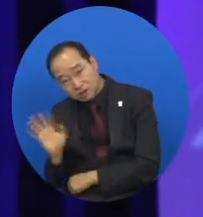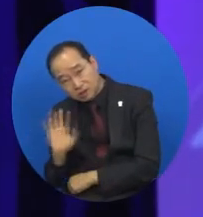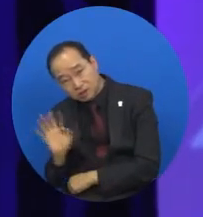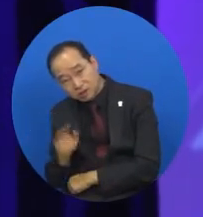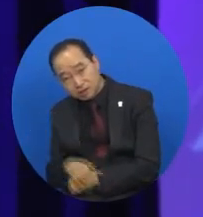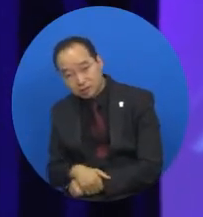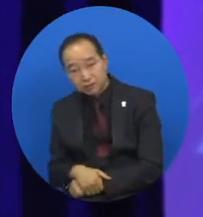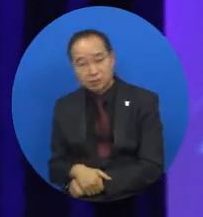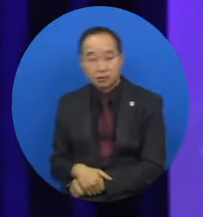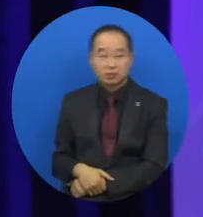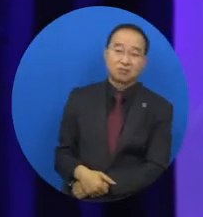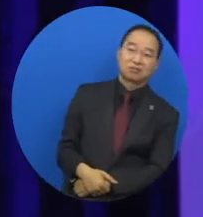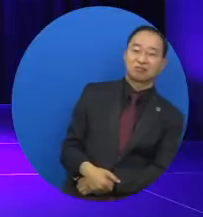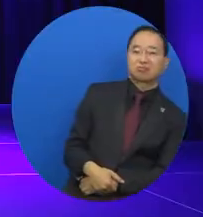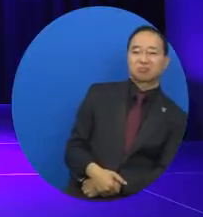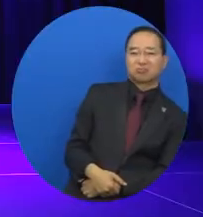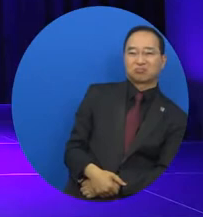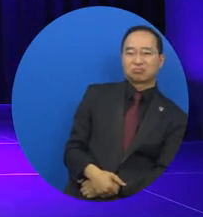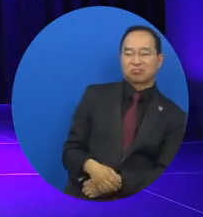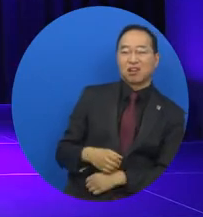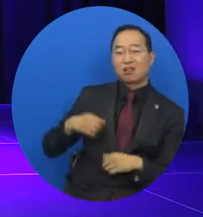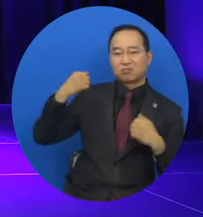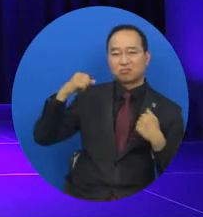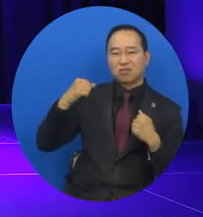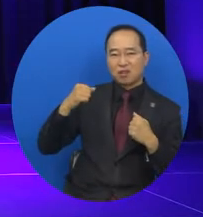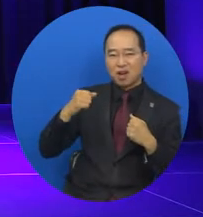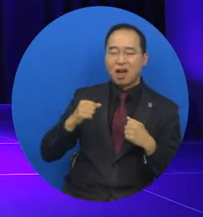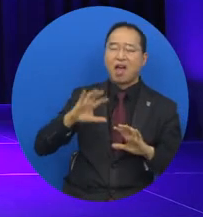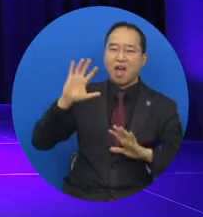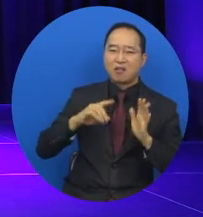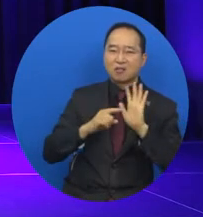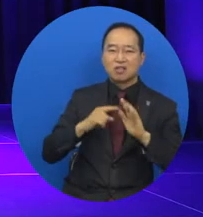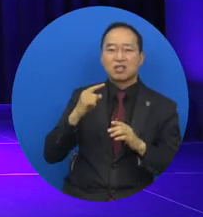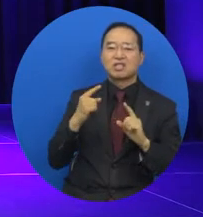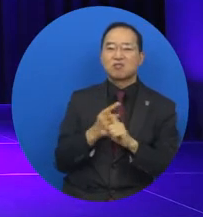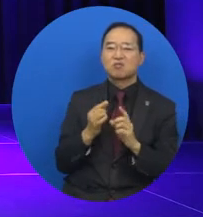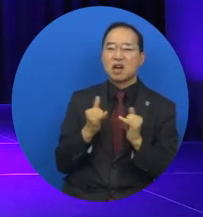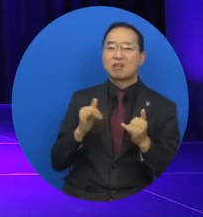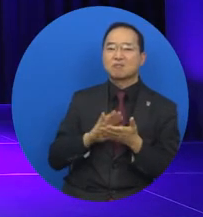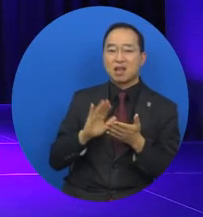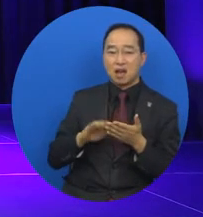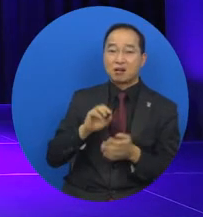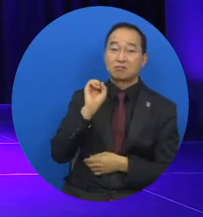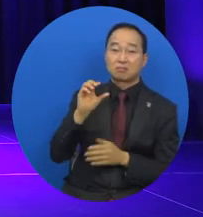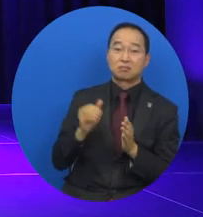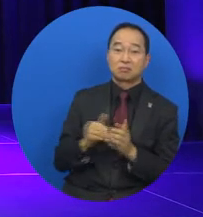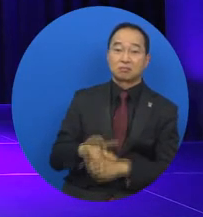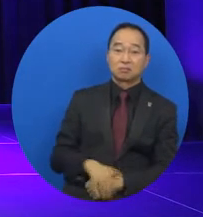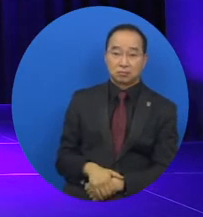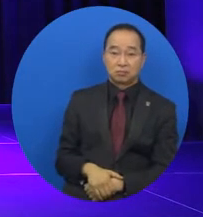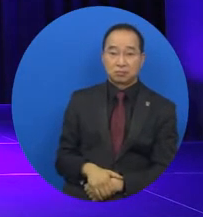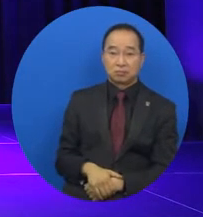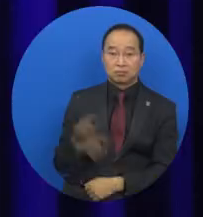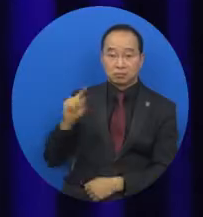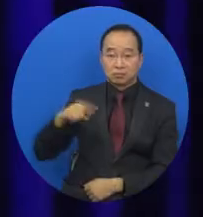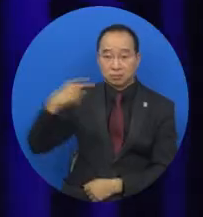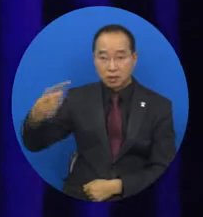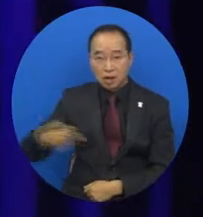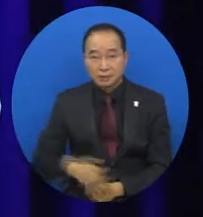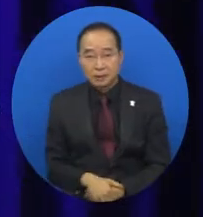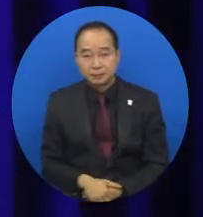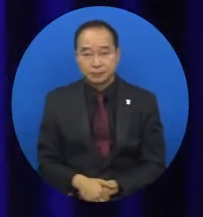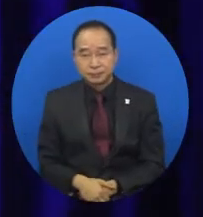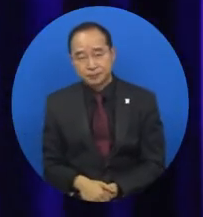또 삐딱하게 서서 저는 무용가고요. 표현예술치료사입니다. 라고 얘기를 했어요. 그러고